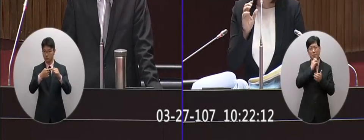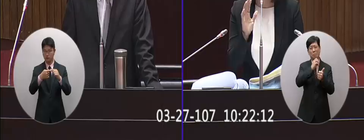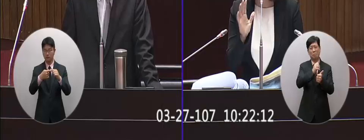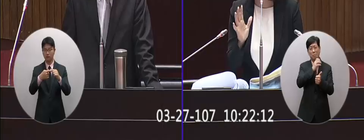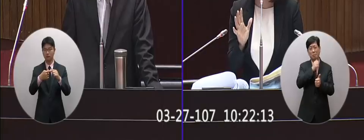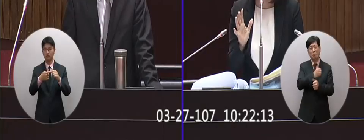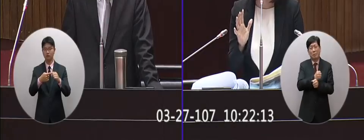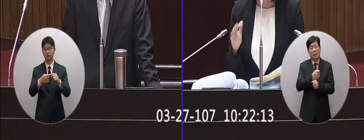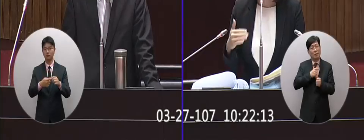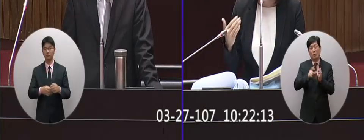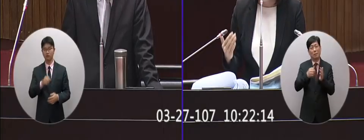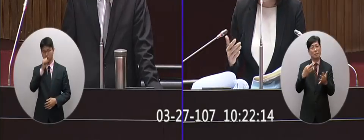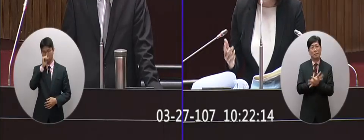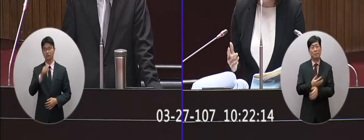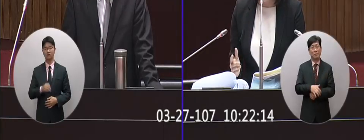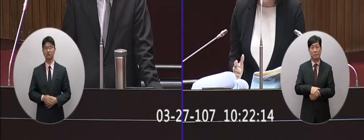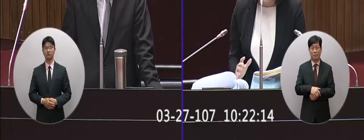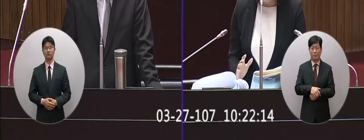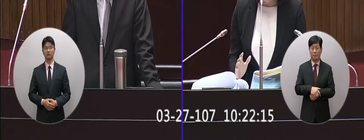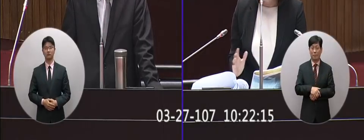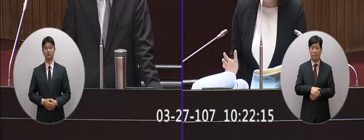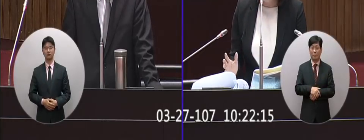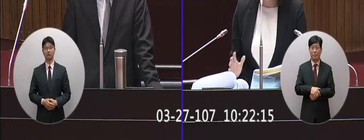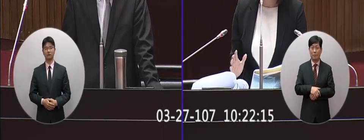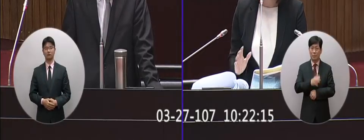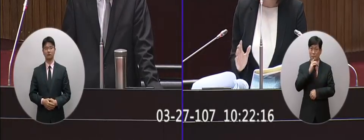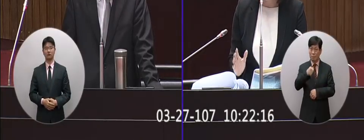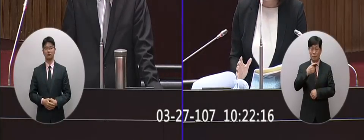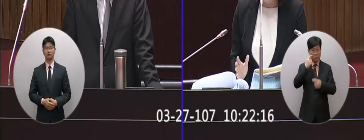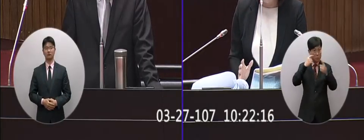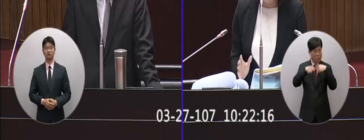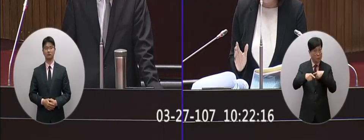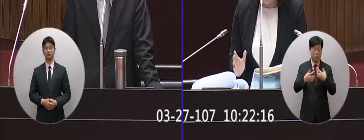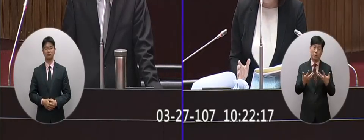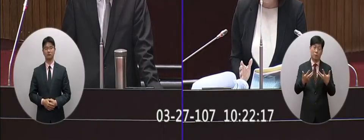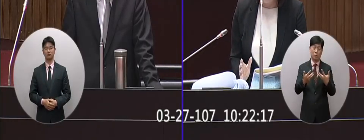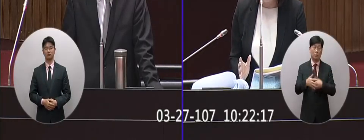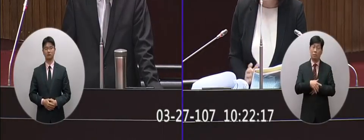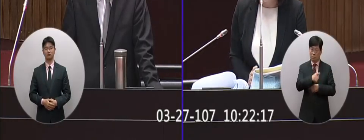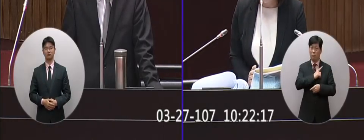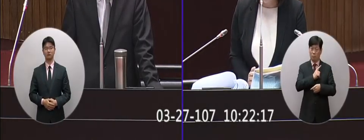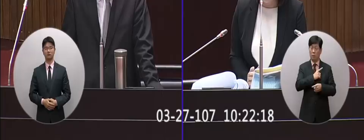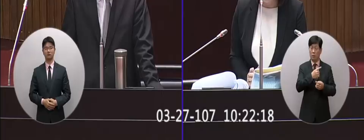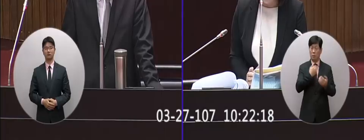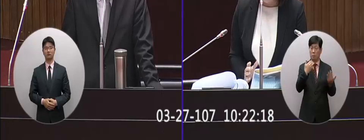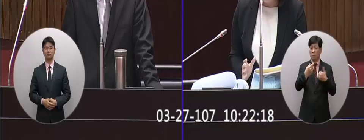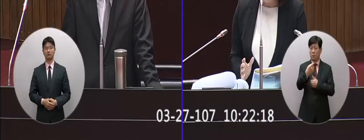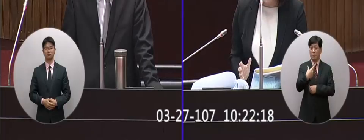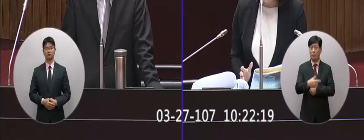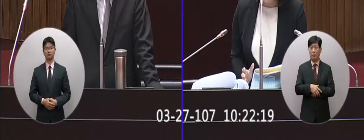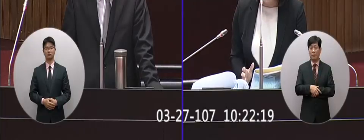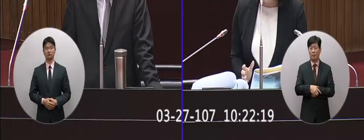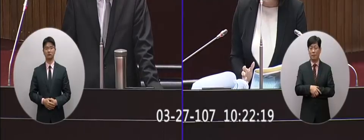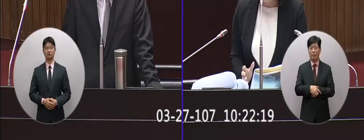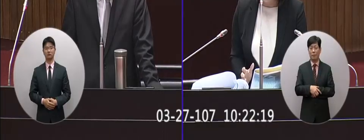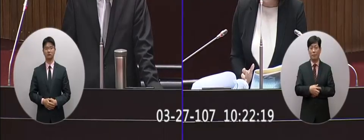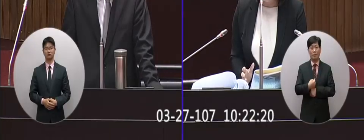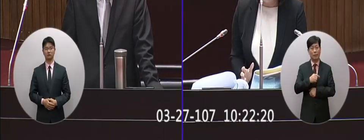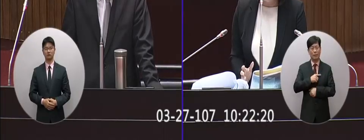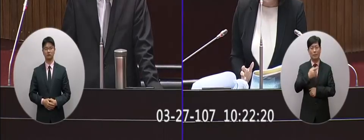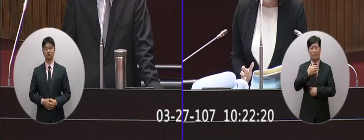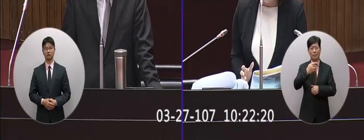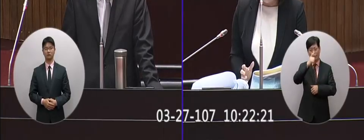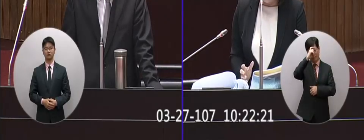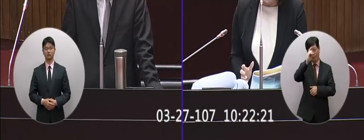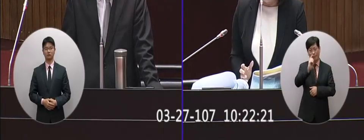因为时间不够。 OK。好， 这个部分是不是误解？我想你们会比我更清楚。那在这里，我们更